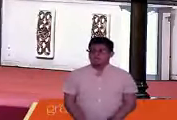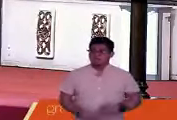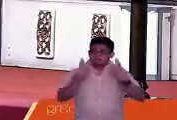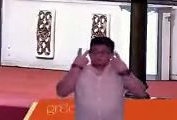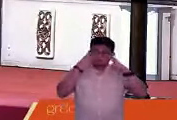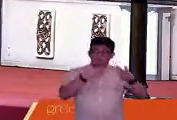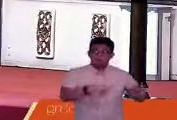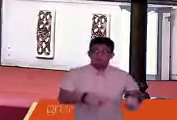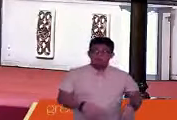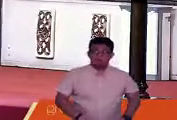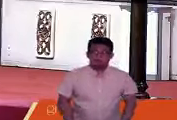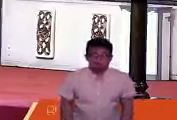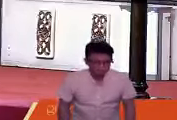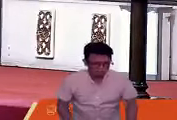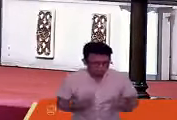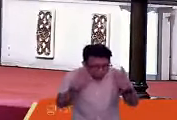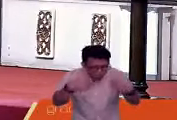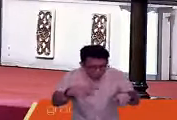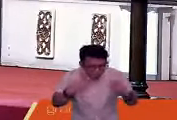Una.